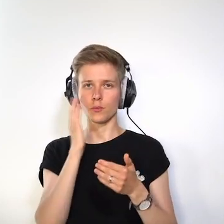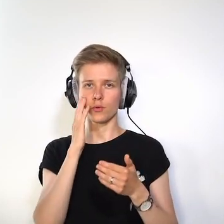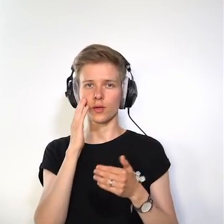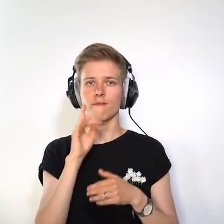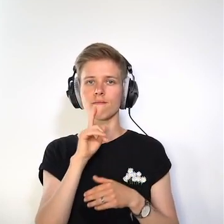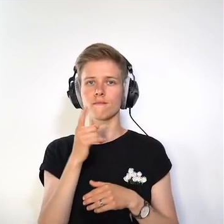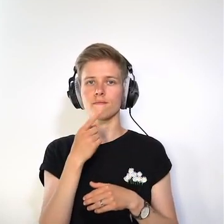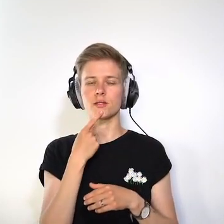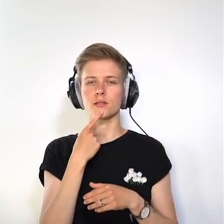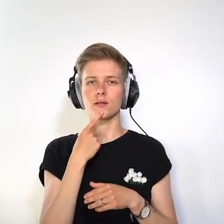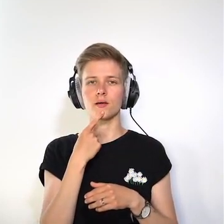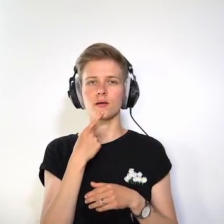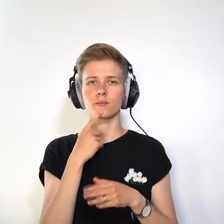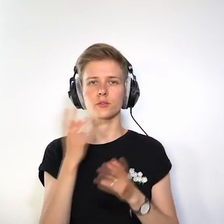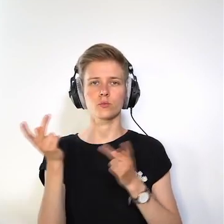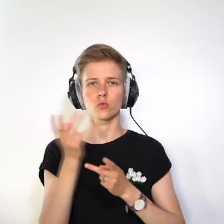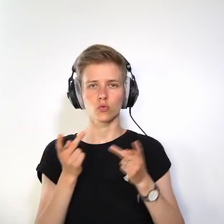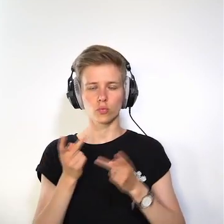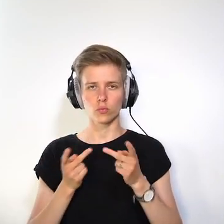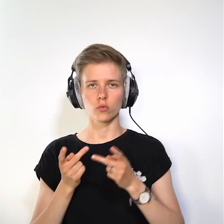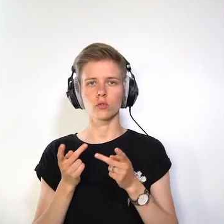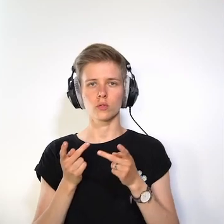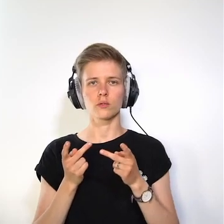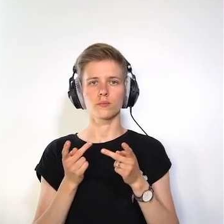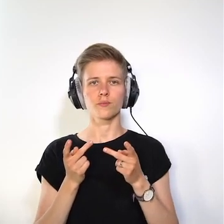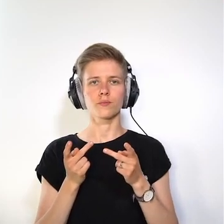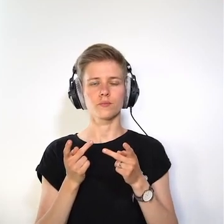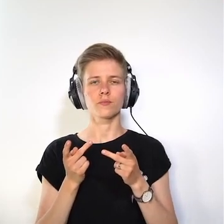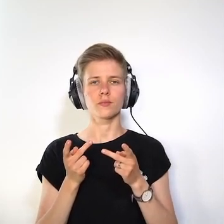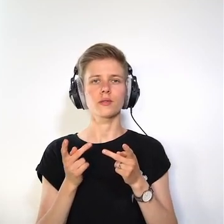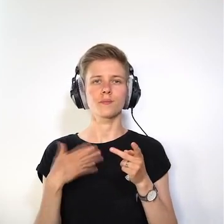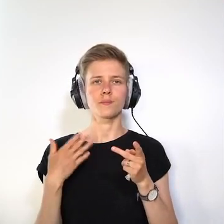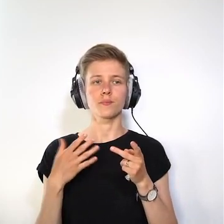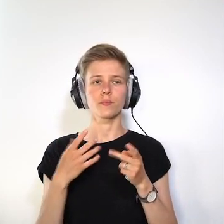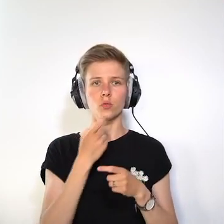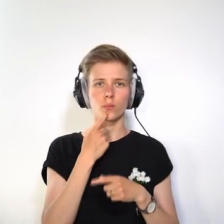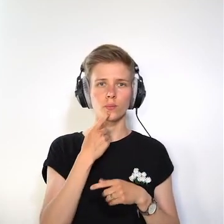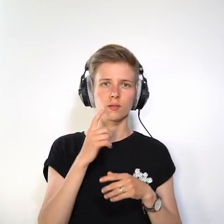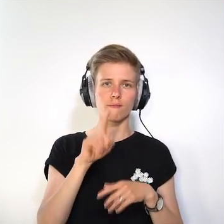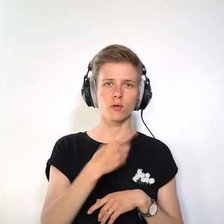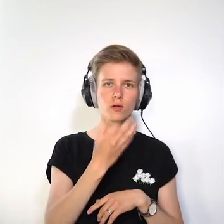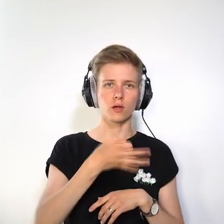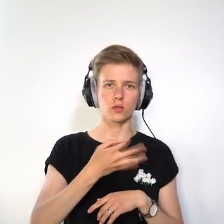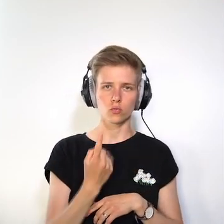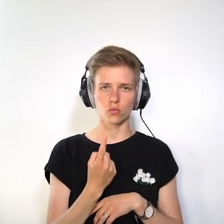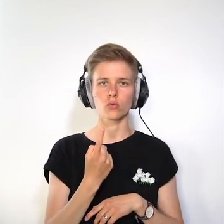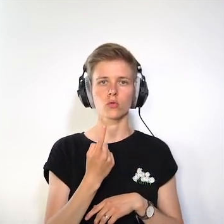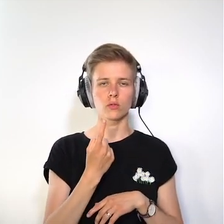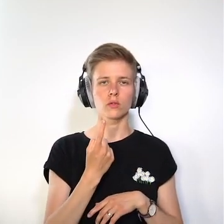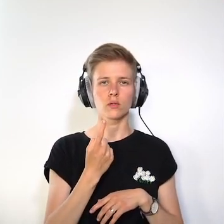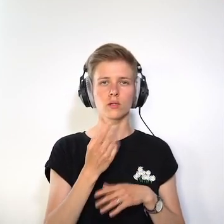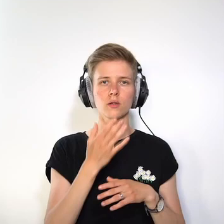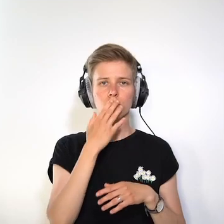näihin tavallaan kysymyksiin siitä, että mitä kun Suomessa vuonna 1981